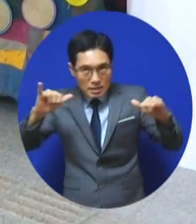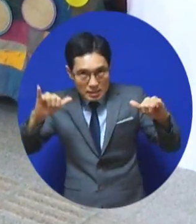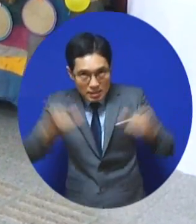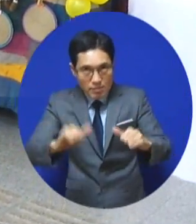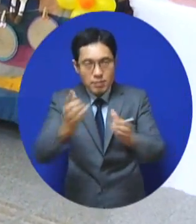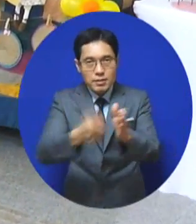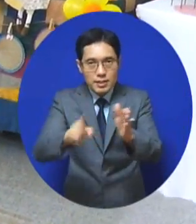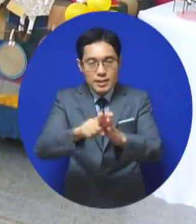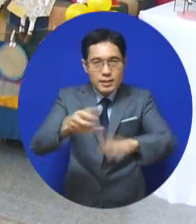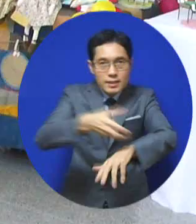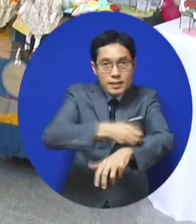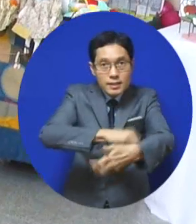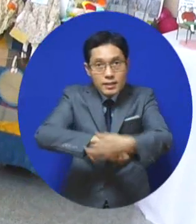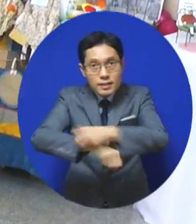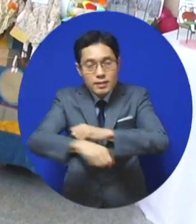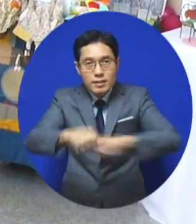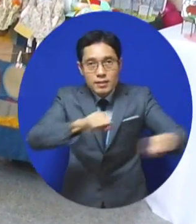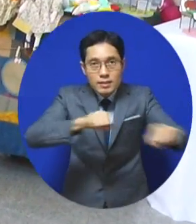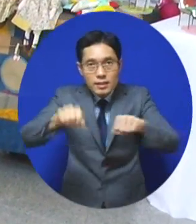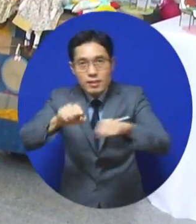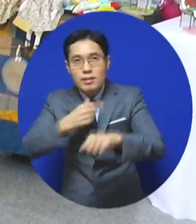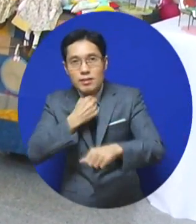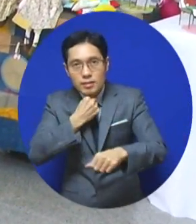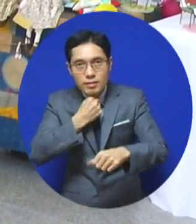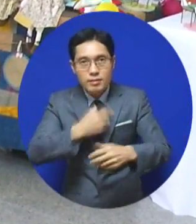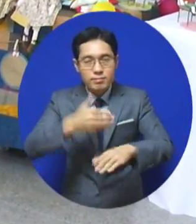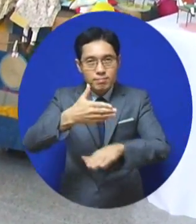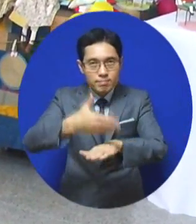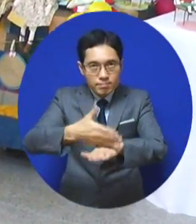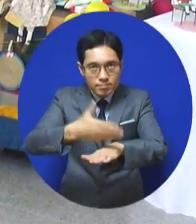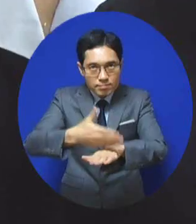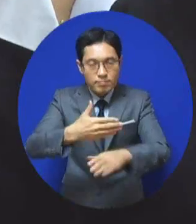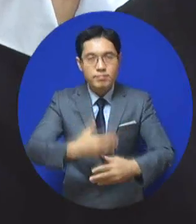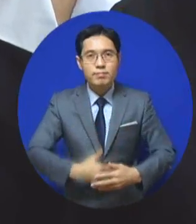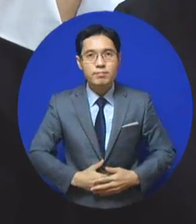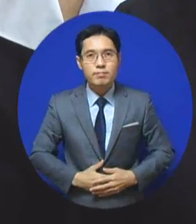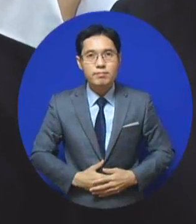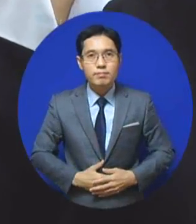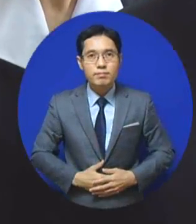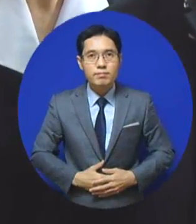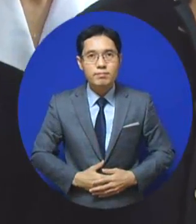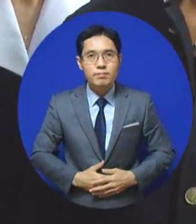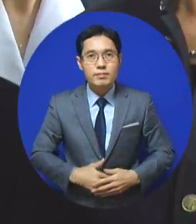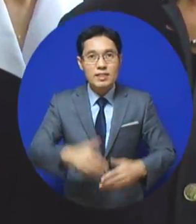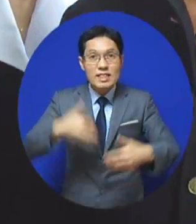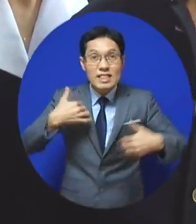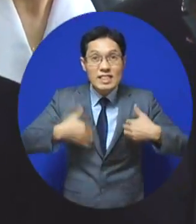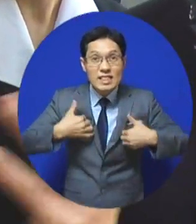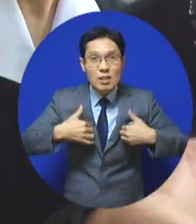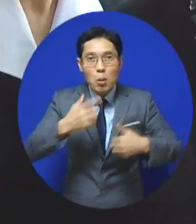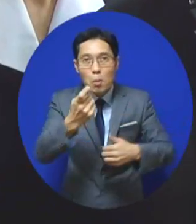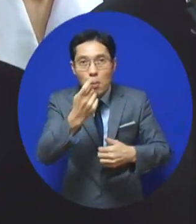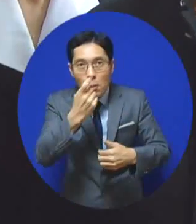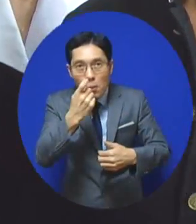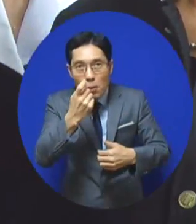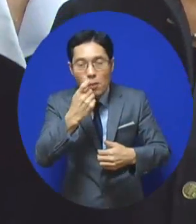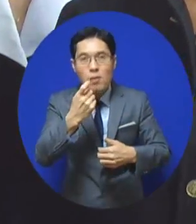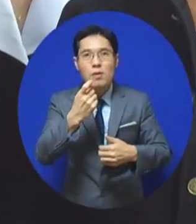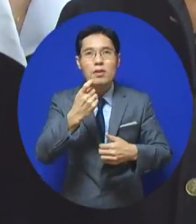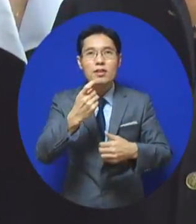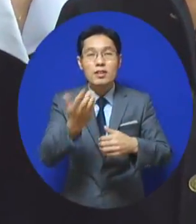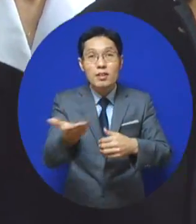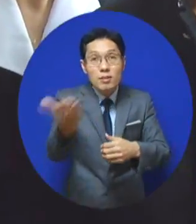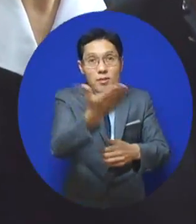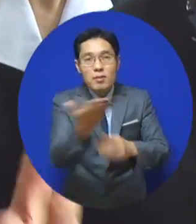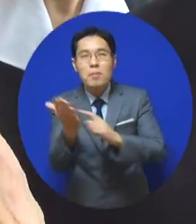예방을 위해서 적극적으로 활동하도록 하겠습니다. 감사합니다. 이렇게 즐겁게 배운 거에 여러분들께 보이고